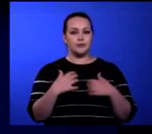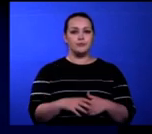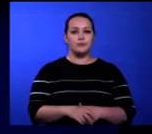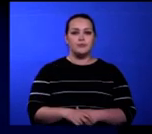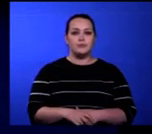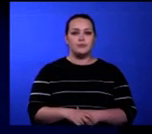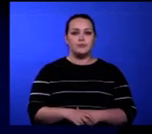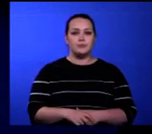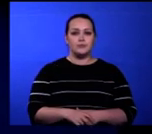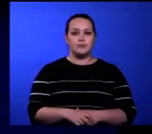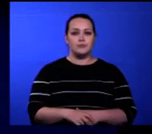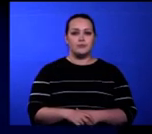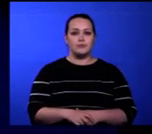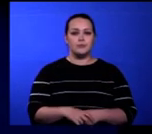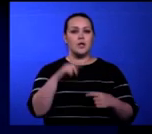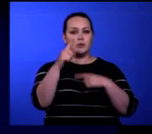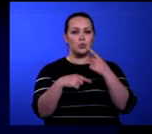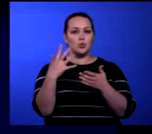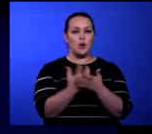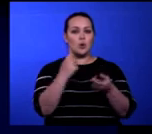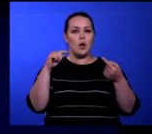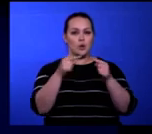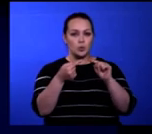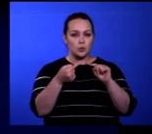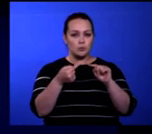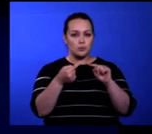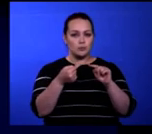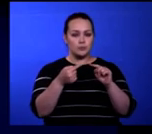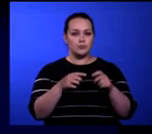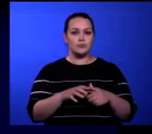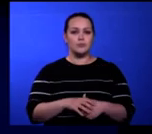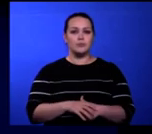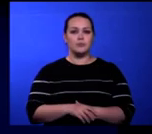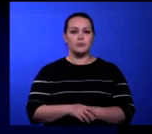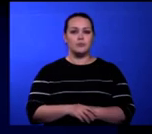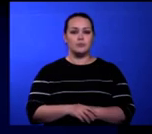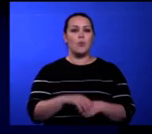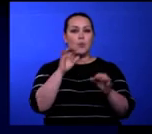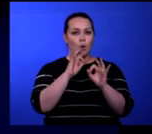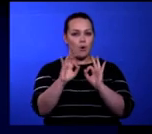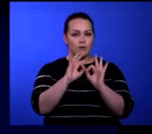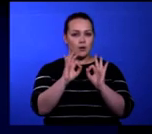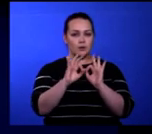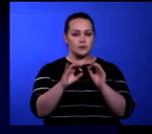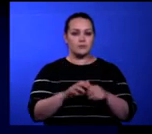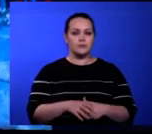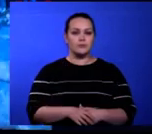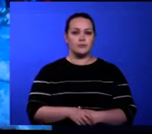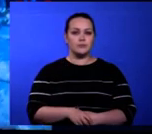Определяем наши антонимы. Нашли? Проверяйте.